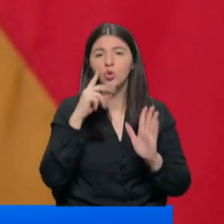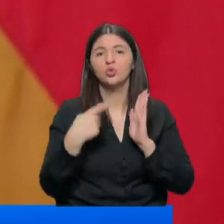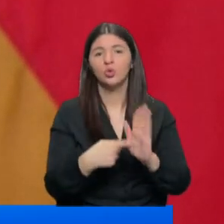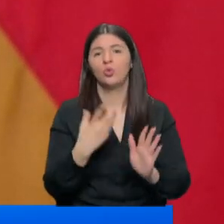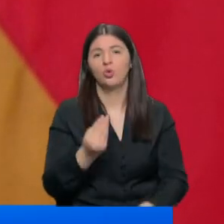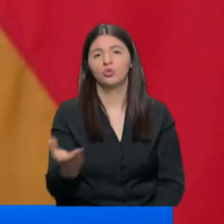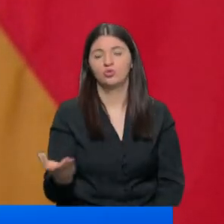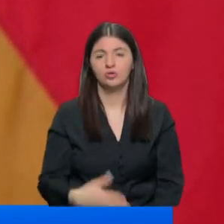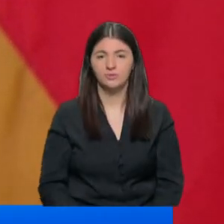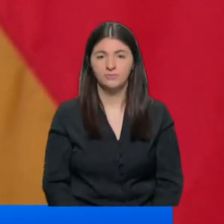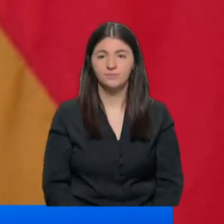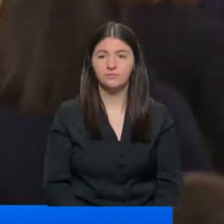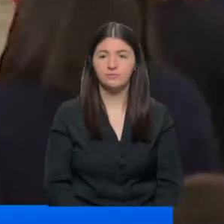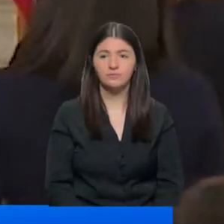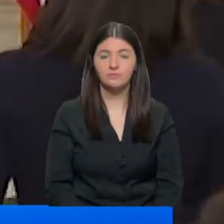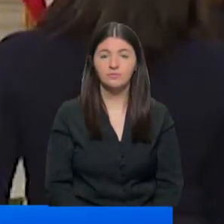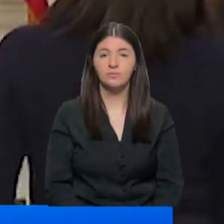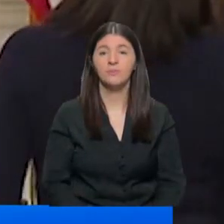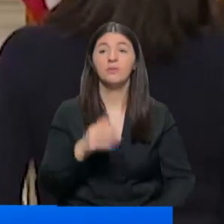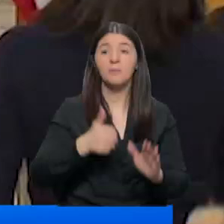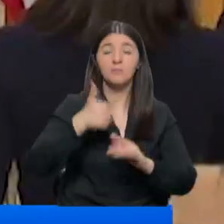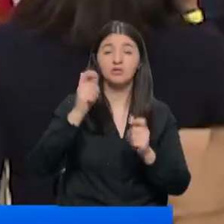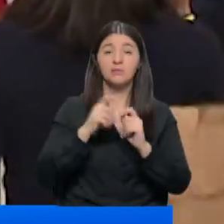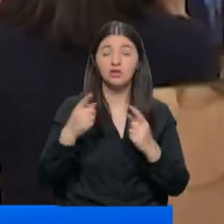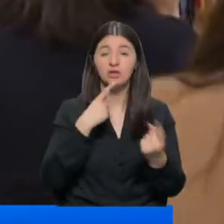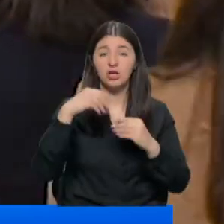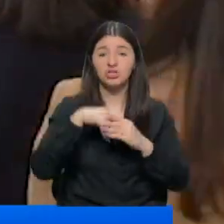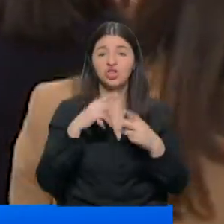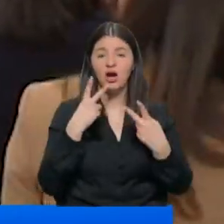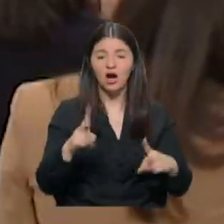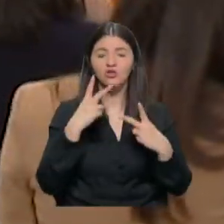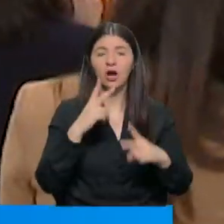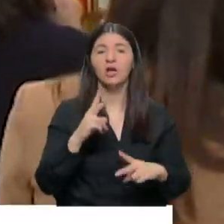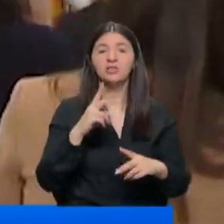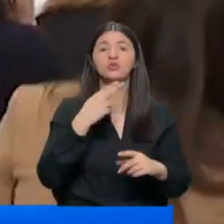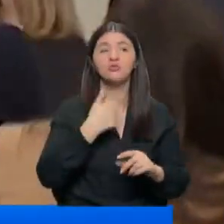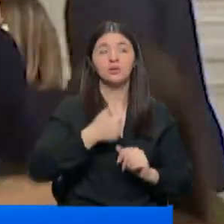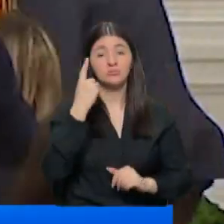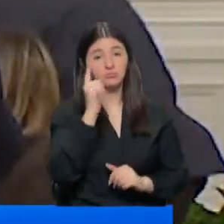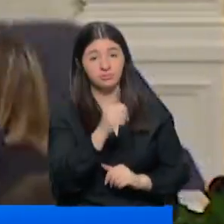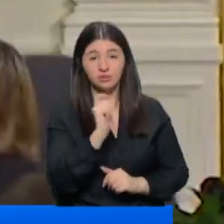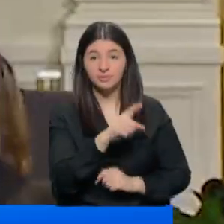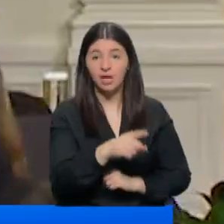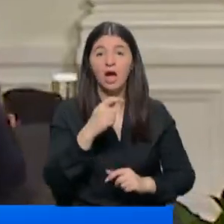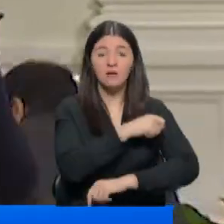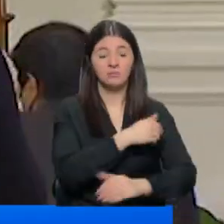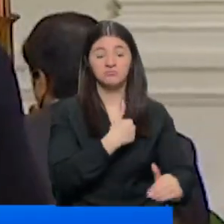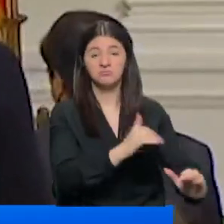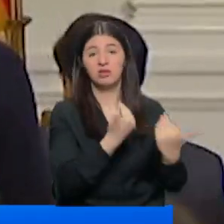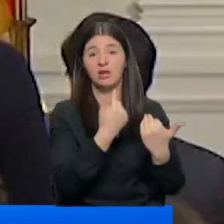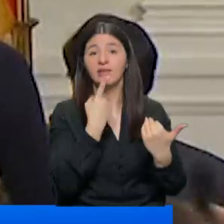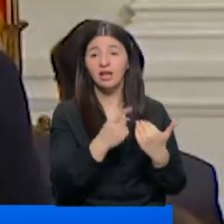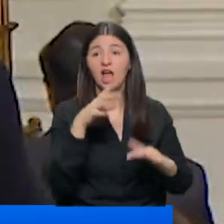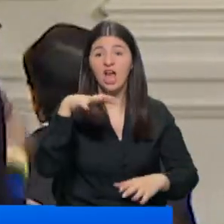kanıtlanmış olsana dolup abi NATO Başkan bayrağında konuşmasında açık açık putin'e Gözdağı verdi Alman yanında desteğini vurgulayarak